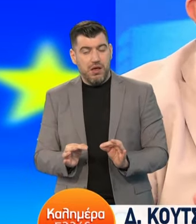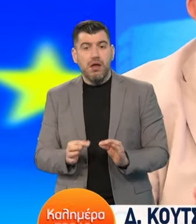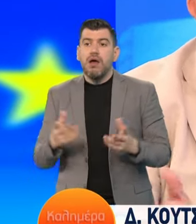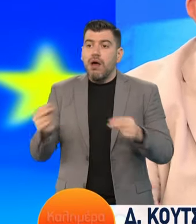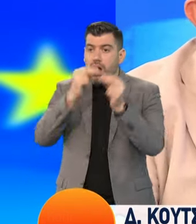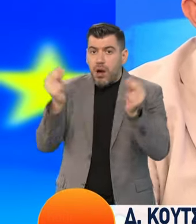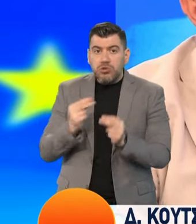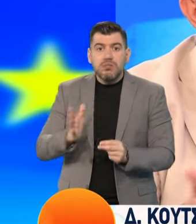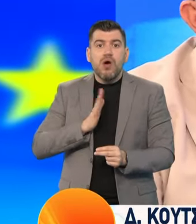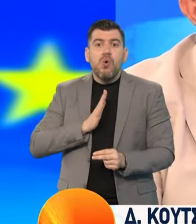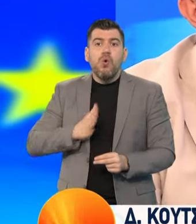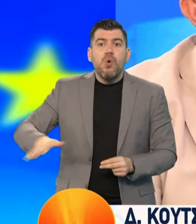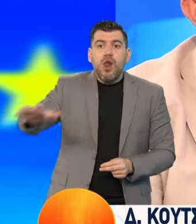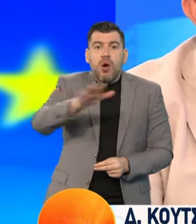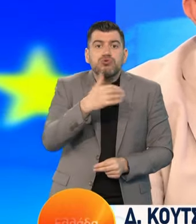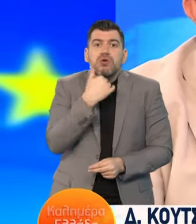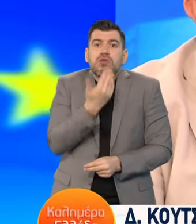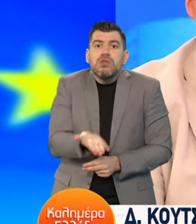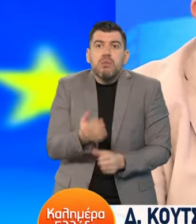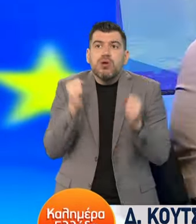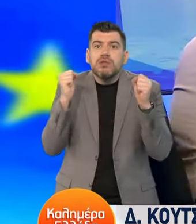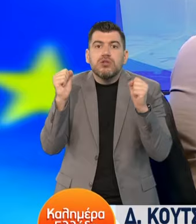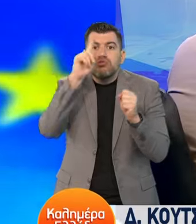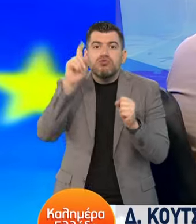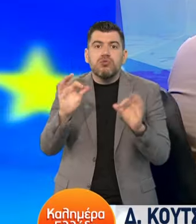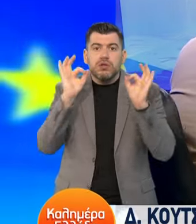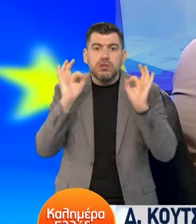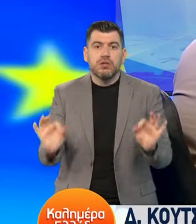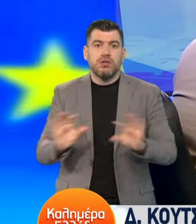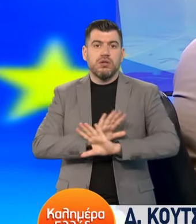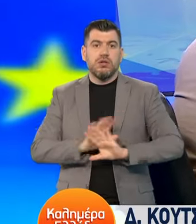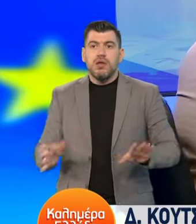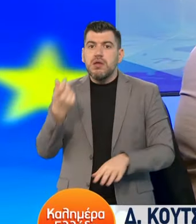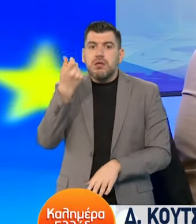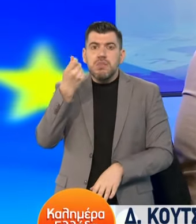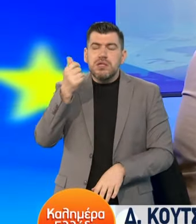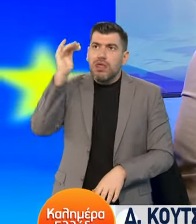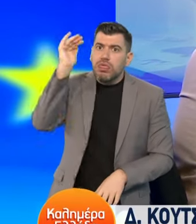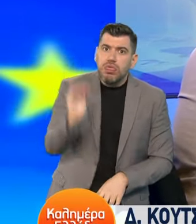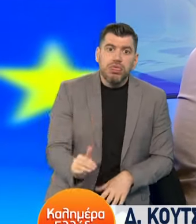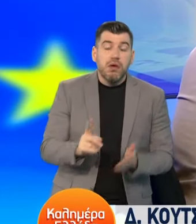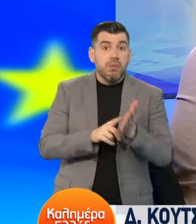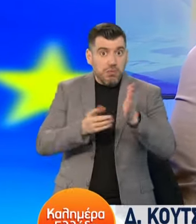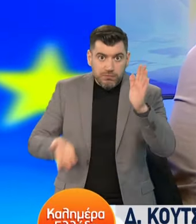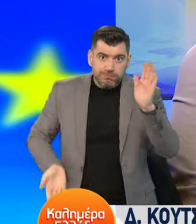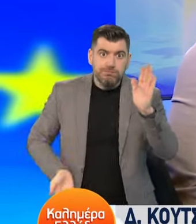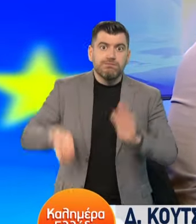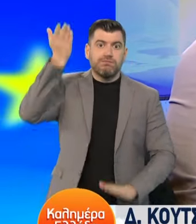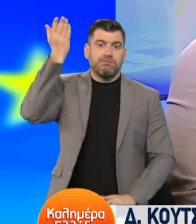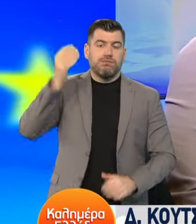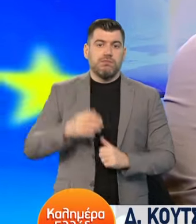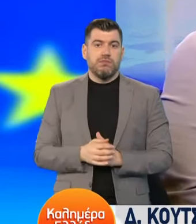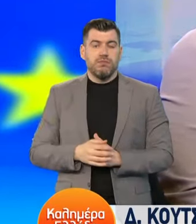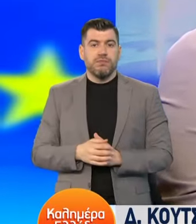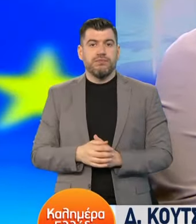να ζήσει με αυτές τις συντάξεις και με αυτούς τους μισθούς. Μα κάτι ανάλογο πρέπει να πάνε πάρα πολύ κάτι ψηλά. Κάτι ανάλογο δεν λέει και ο ΣΥΡΙΖΑ. Άρα, κάτι λοιπόν, ανάλογο δεν λέει και το ΠΑΣΟΚ. Όχι, δεν λέει το ίδιο,